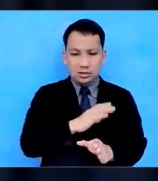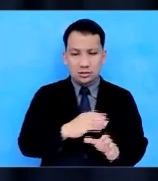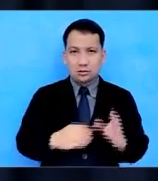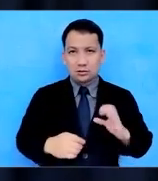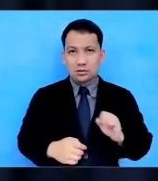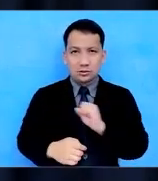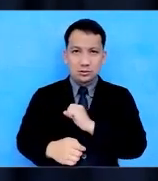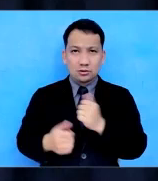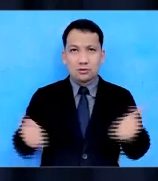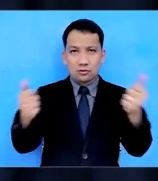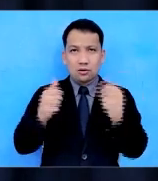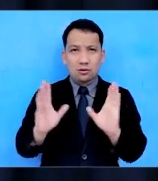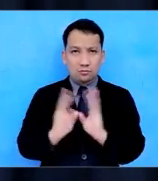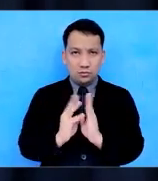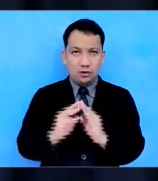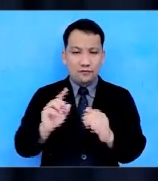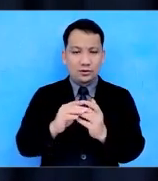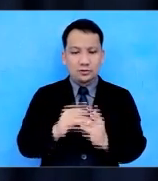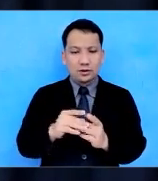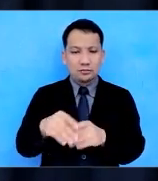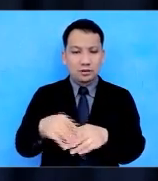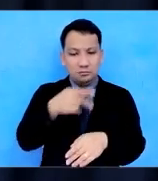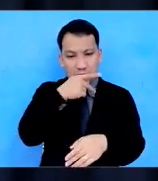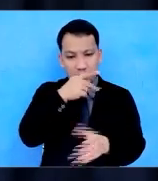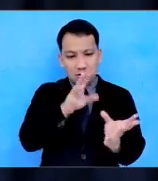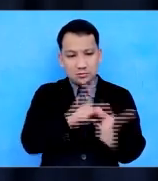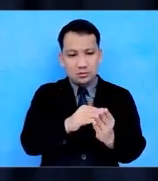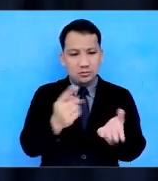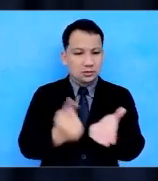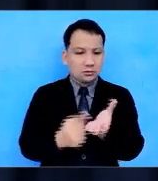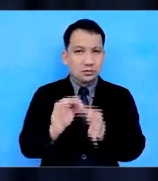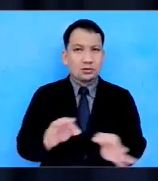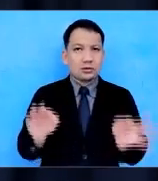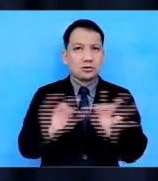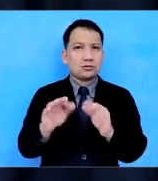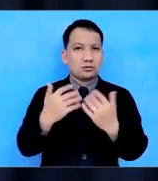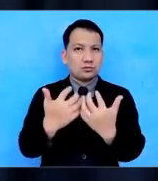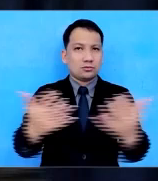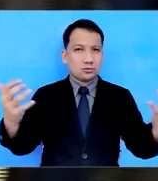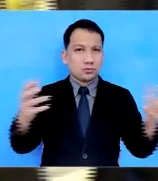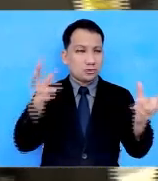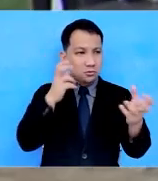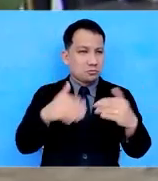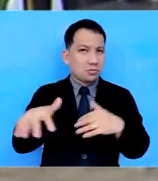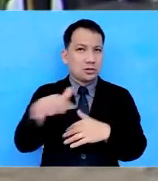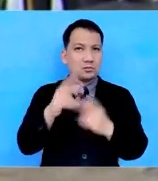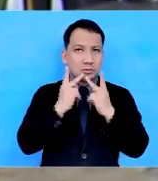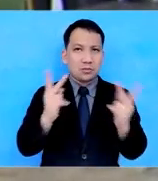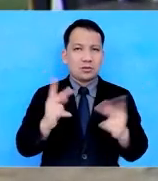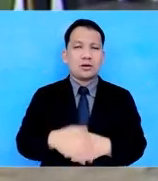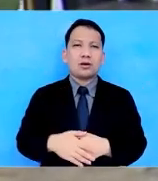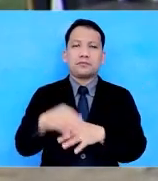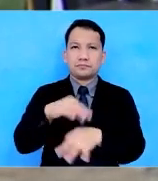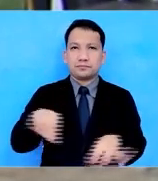caucus where we can have a productive discussion on the matter rather than everyone airing their grievances in public. Ayon din